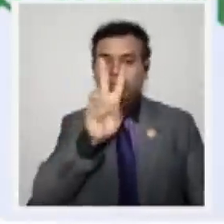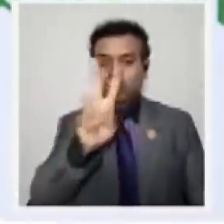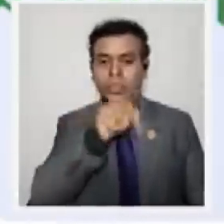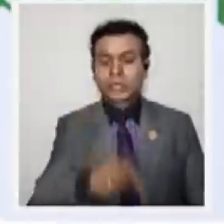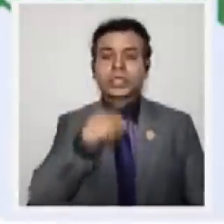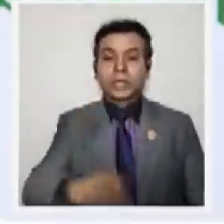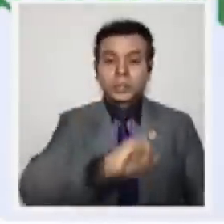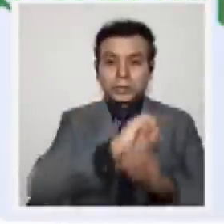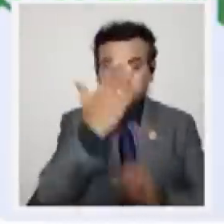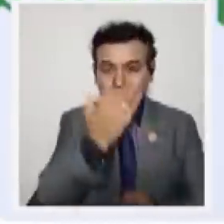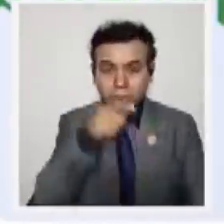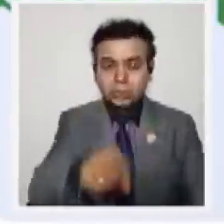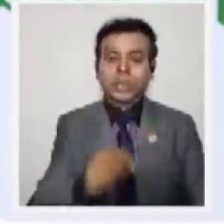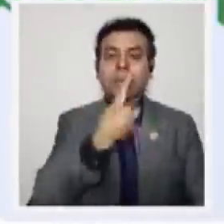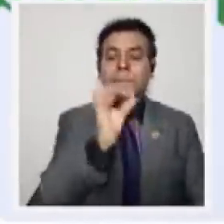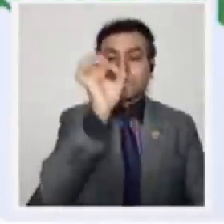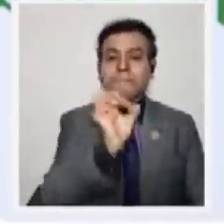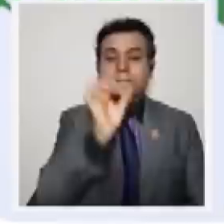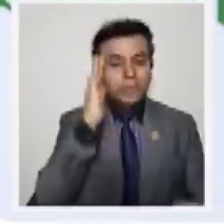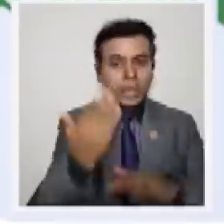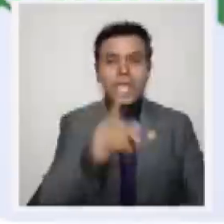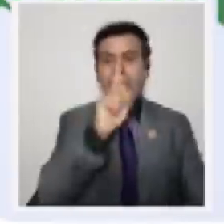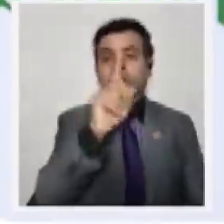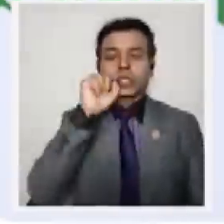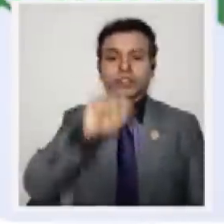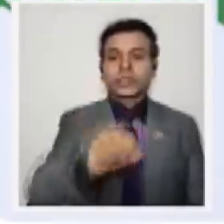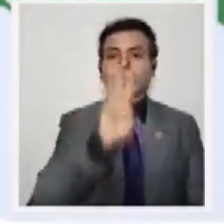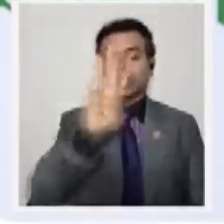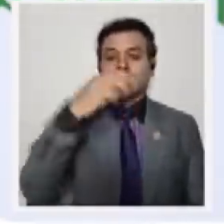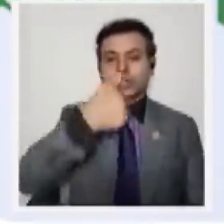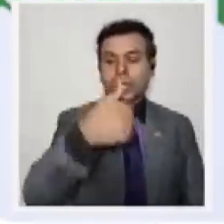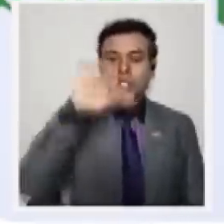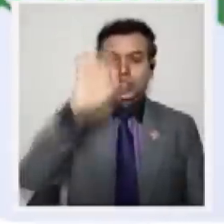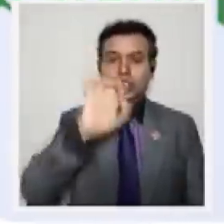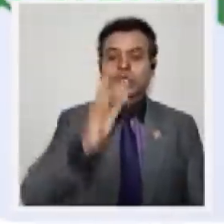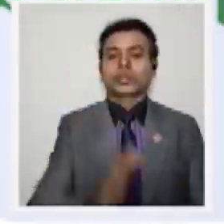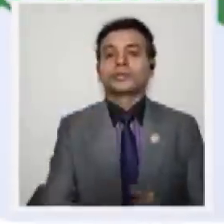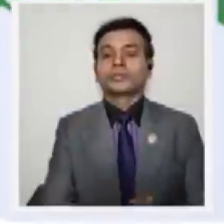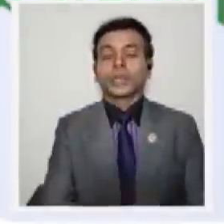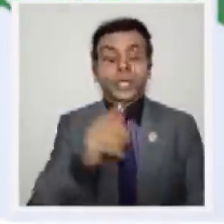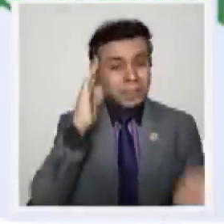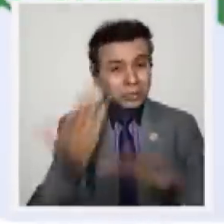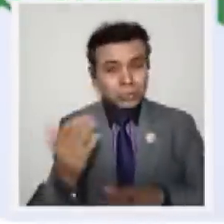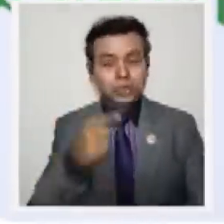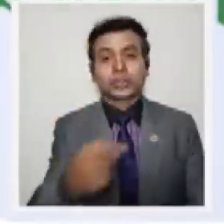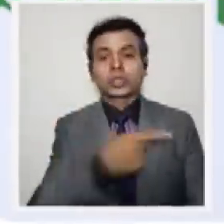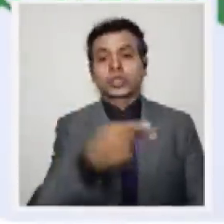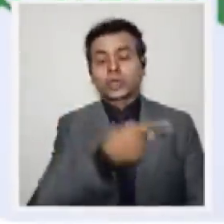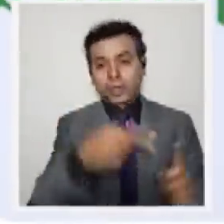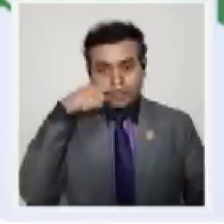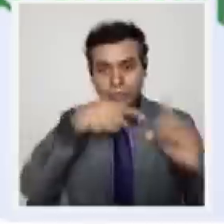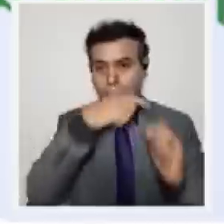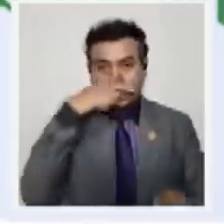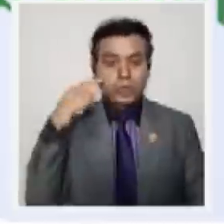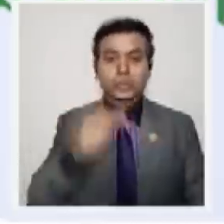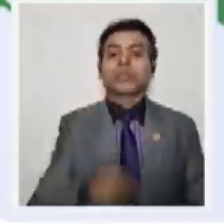22 জন, এ পর্যন্ত মৃত্যুবরণ করলেন 672 জন। শনাক্ত বিবেচনায় মৃত্যুর হার